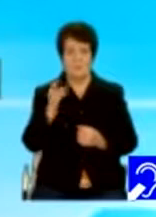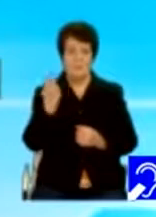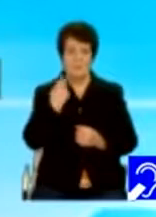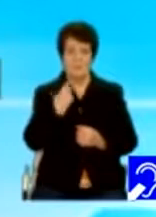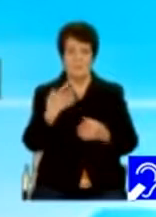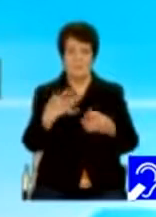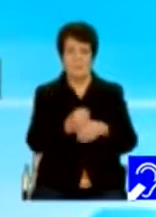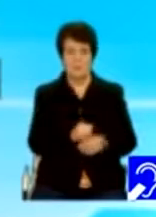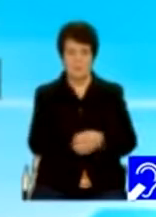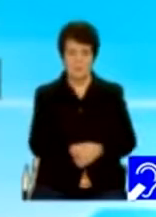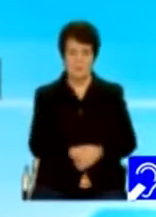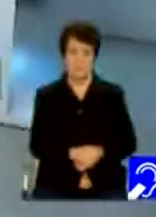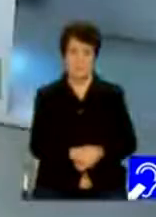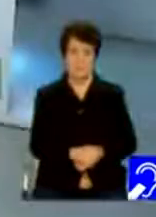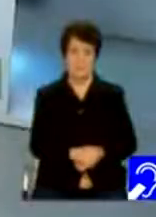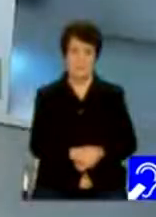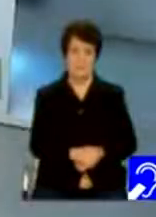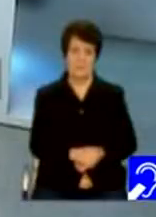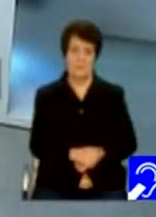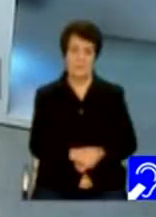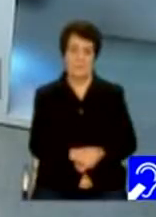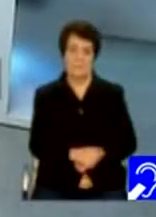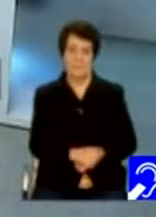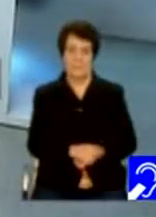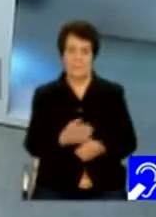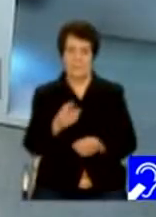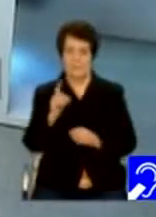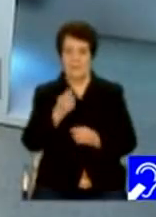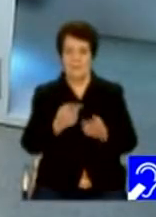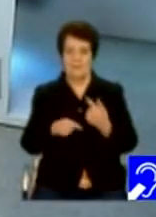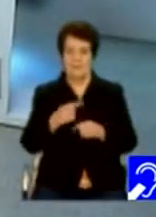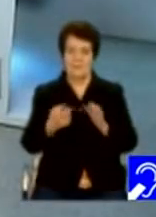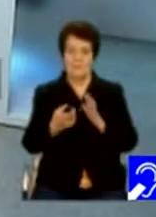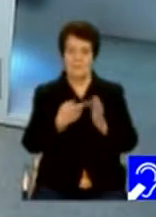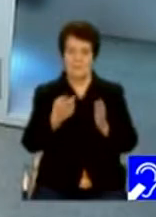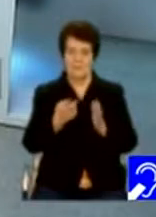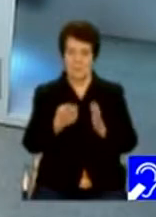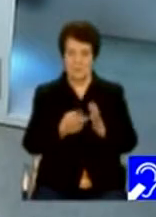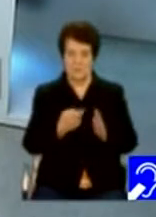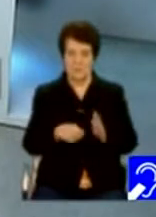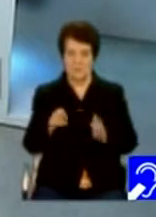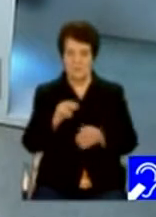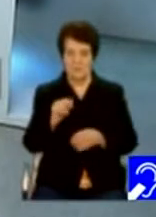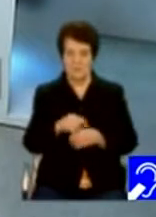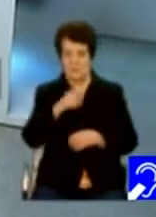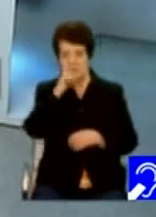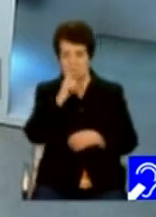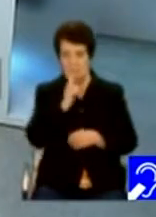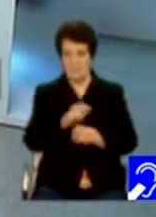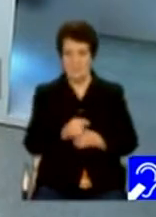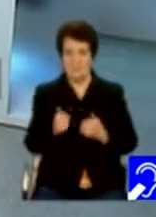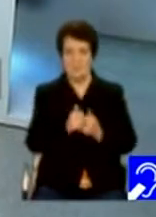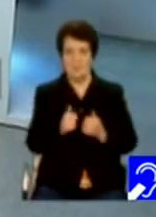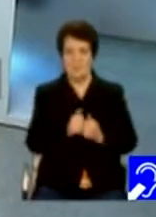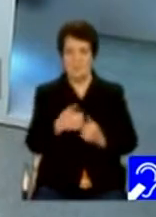impozite. Mulțumesc, doamna Gric. Aș reveni la sondaje pentru că ne duce în albia neînțelesului colegul